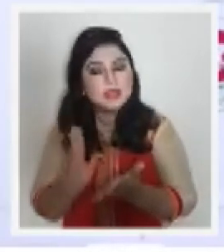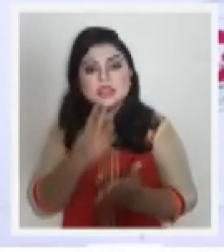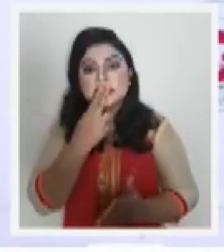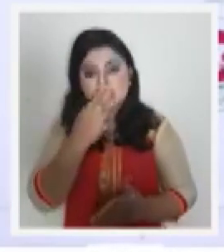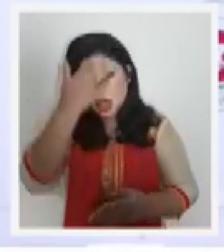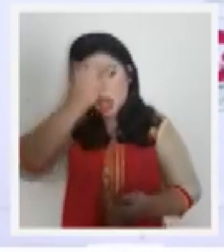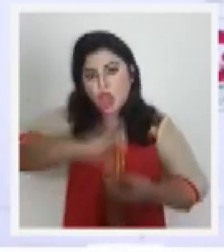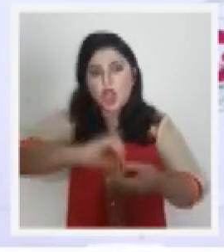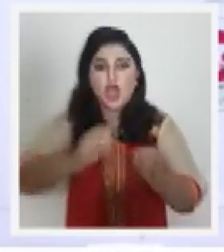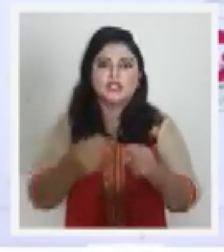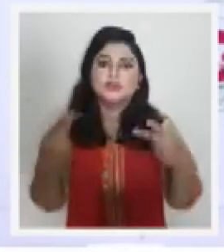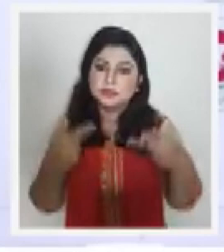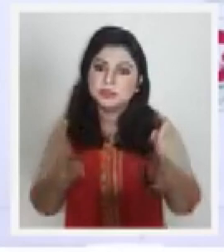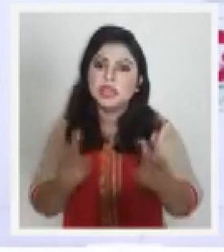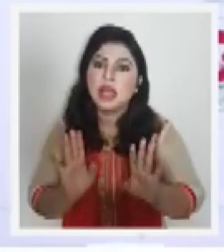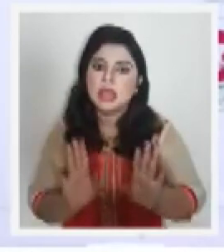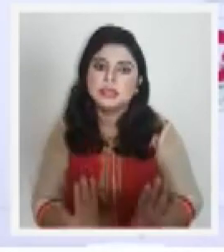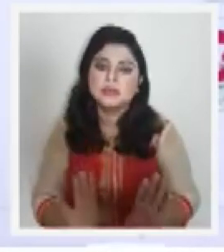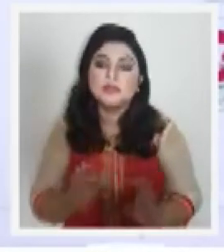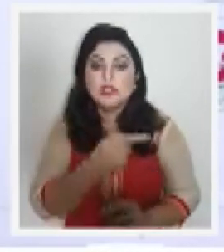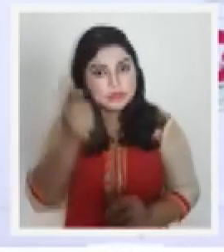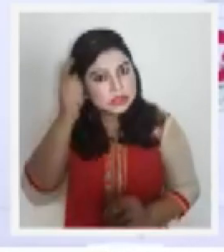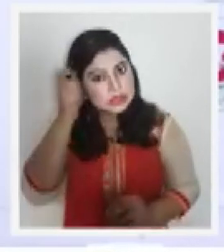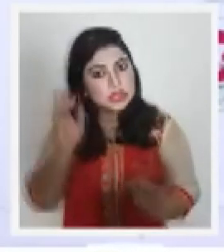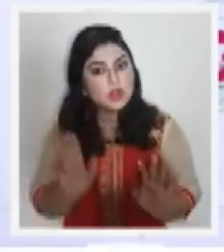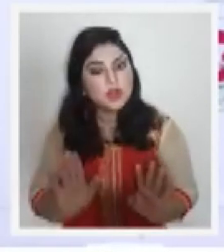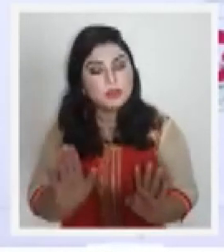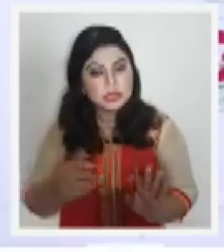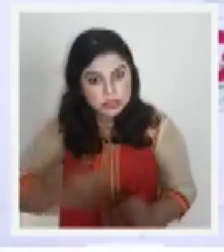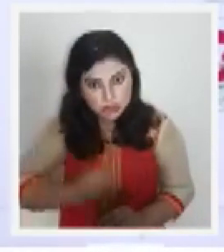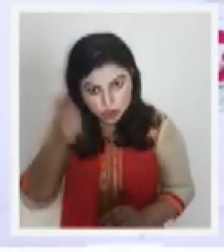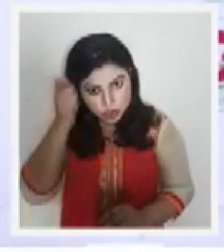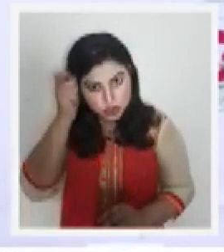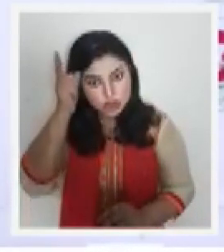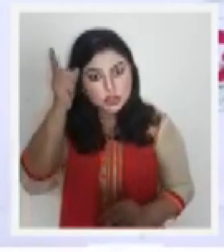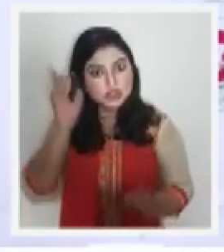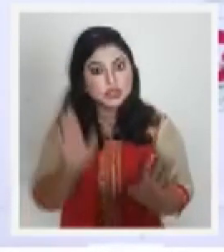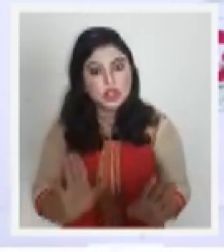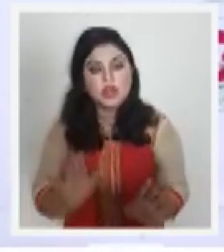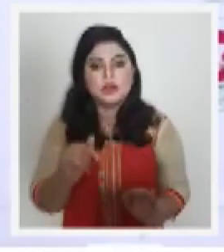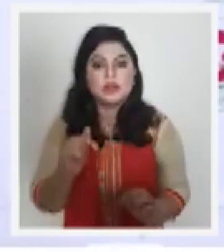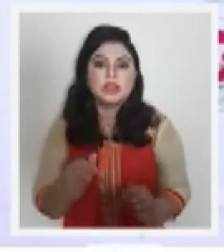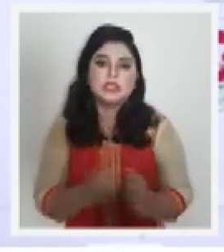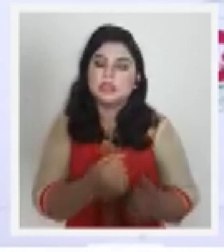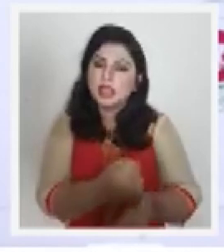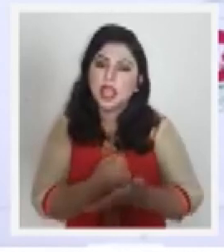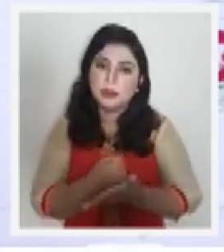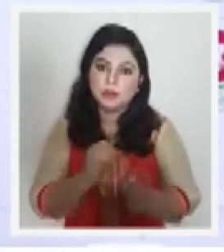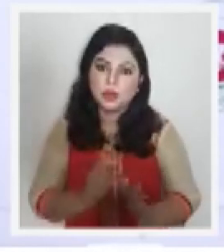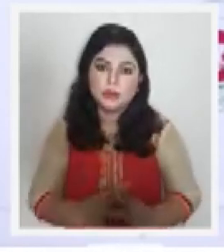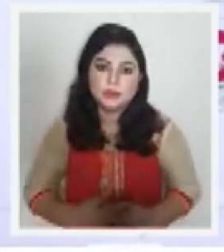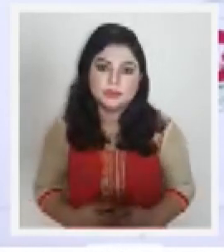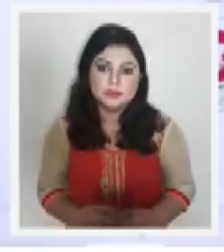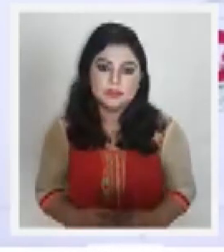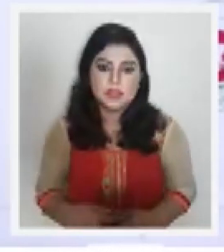ক্ষেত্রে জটিলতার ঝুঁকি বেশি। যারা ধূমপান করেন তাদের ক্ষেত্রেও জটিলতার ঝুঁকি বেশি। এই বিষয়গুলো আপনারা সবাই